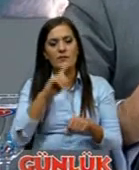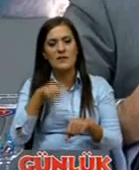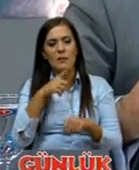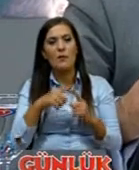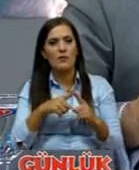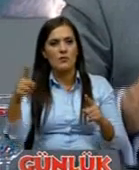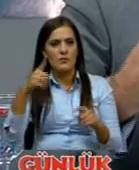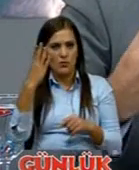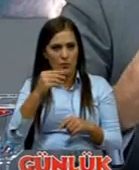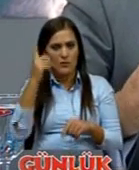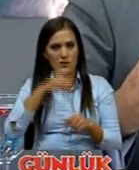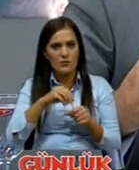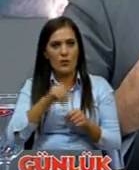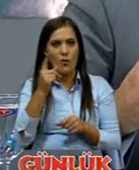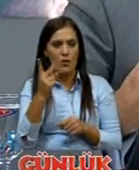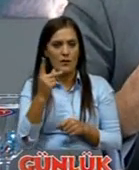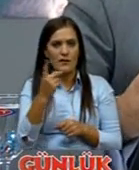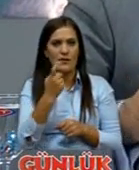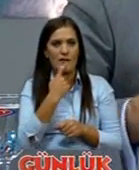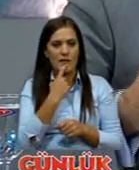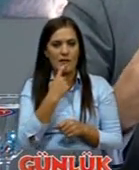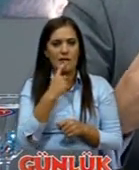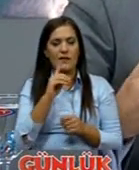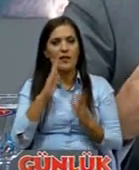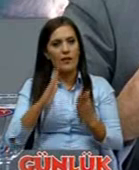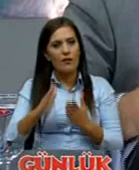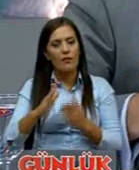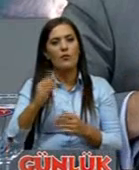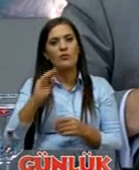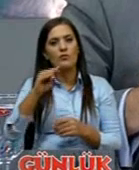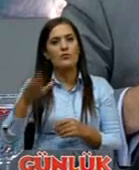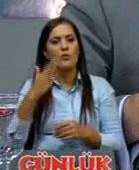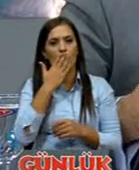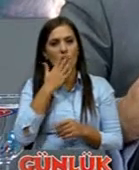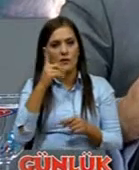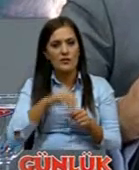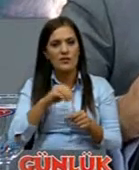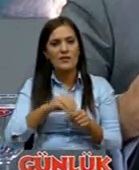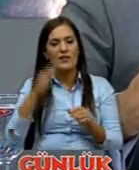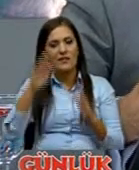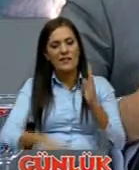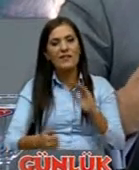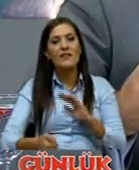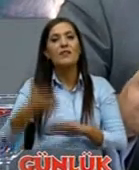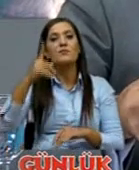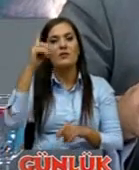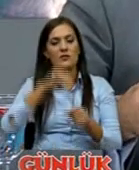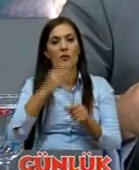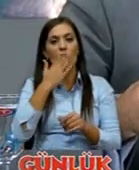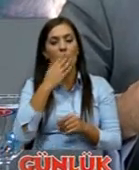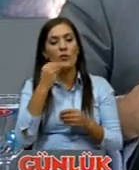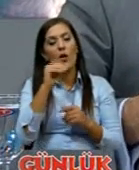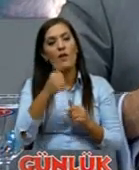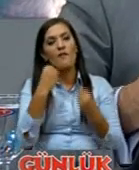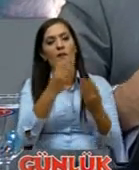zamanı uzadığı için, yani 12 yıl bir fiil çocukların okuduğu için çıraktan yetişmediğinden dolayı okullarımıza önem